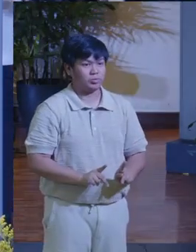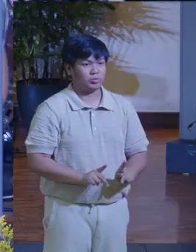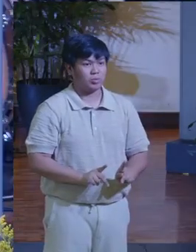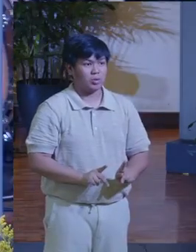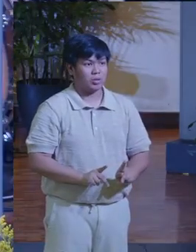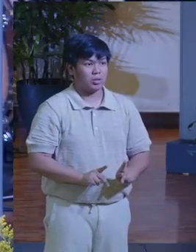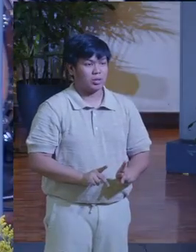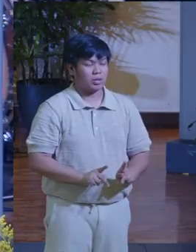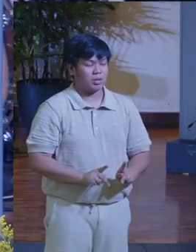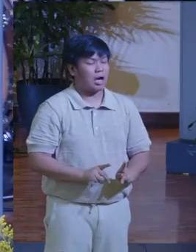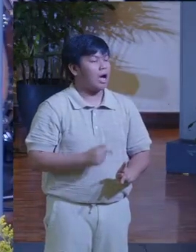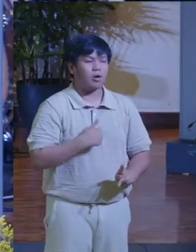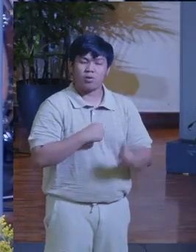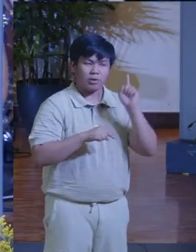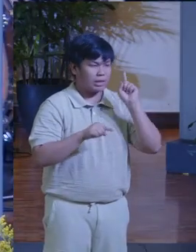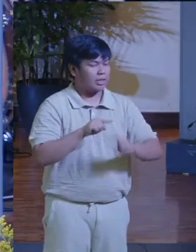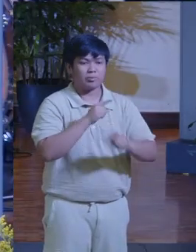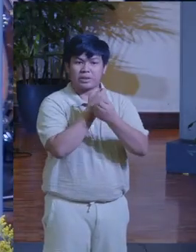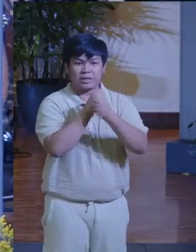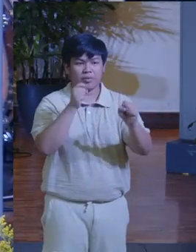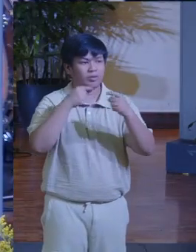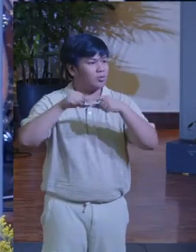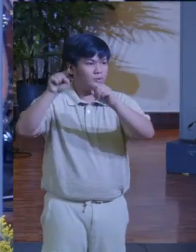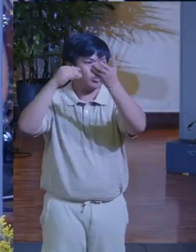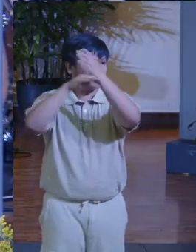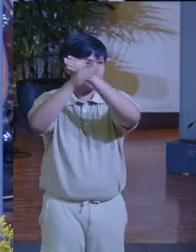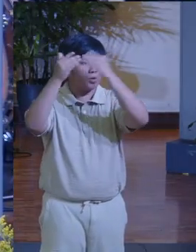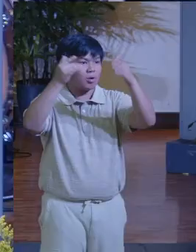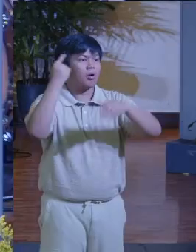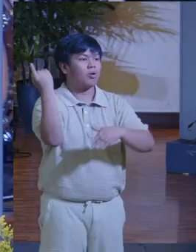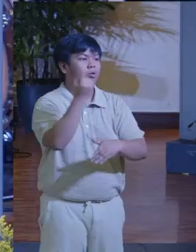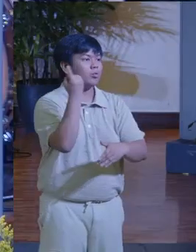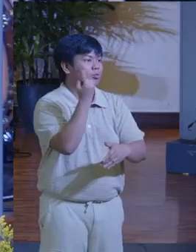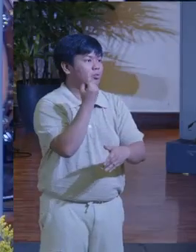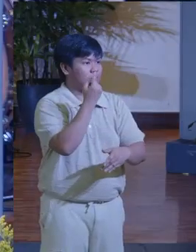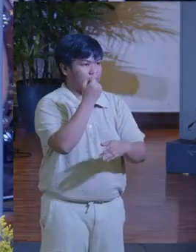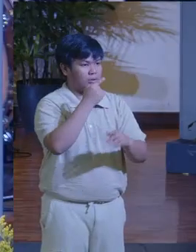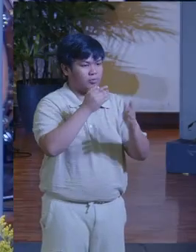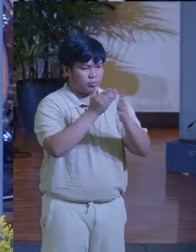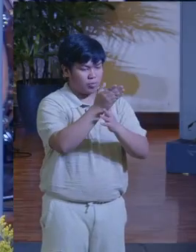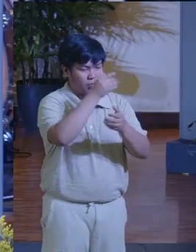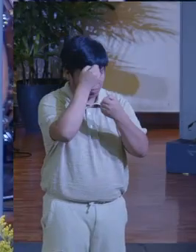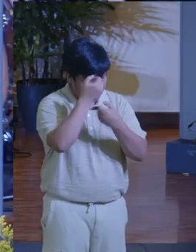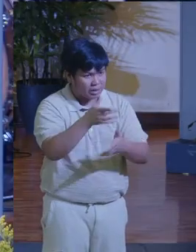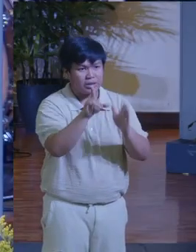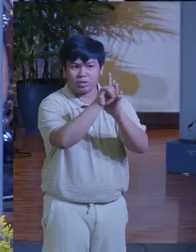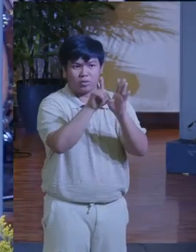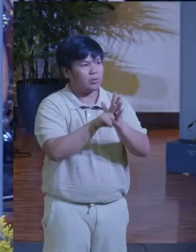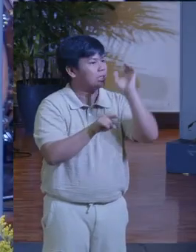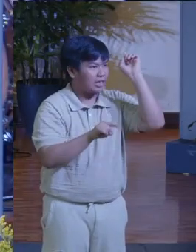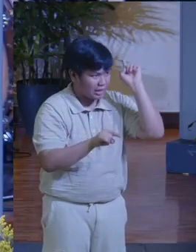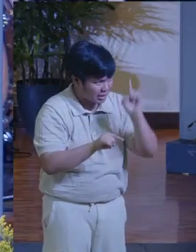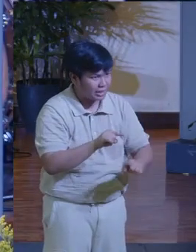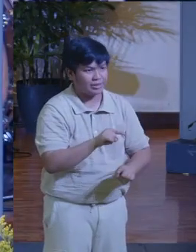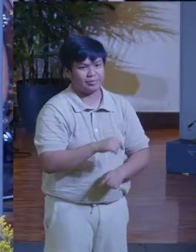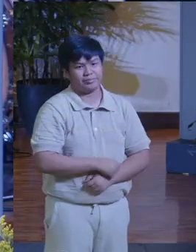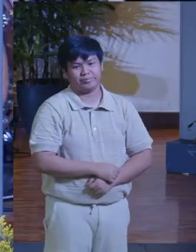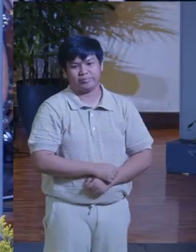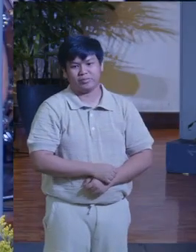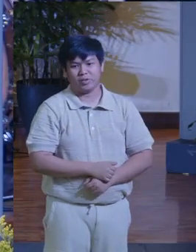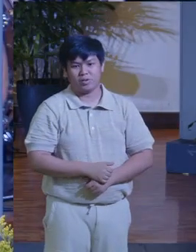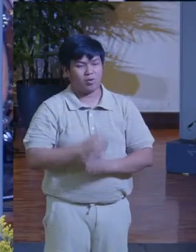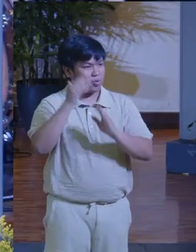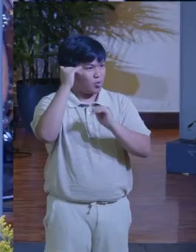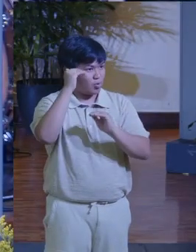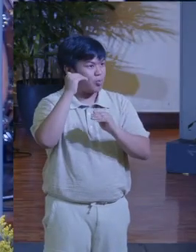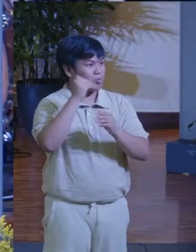hindi maaaring maligtas by works of the law. Malinaw po. Sana po malinaw, 3